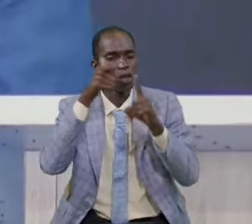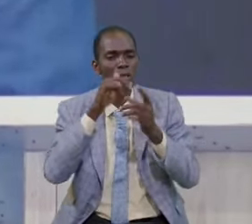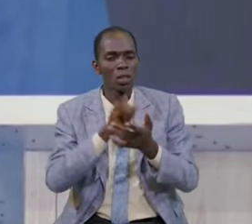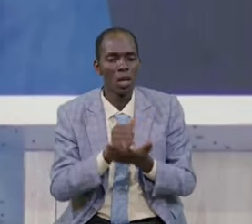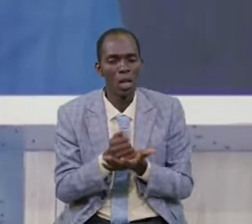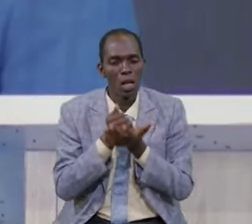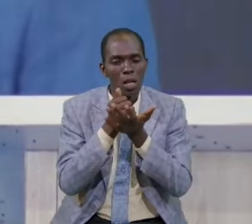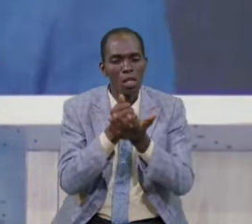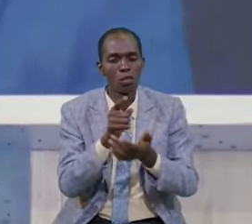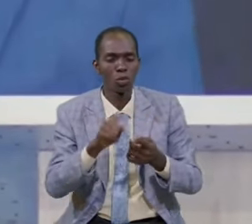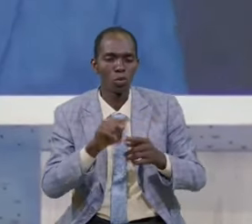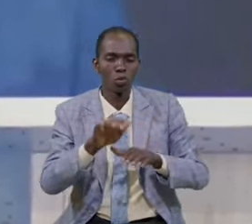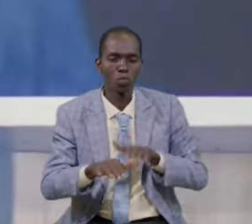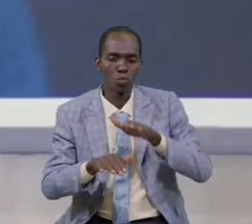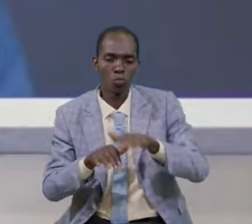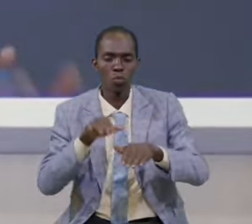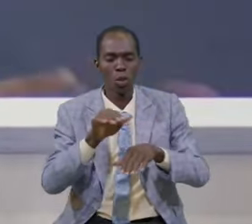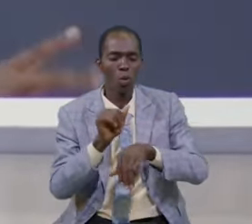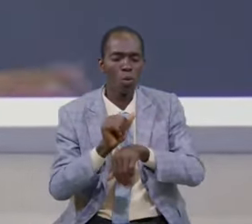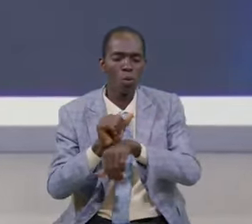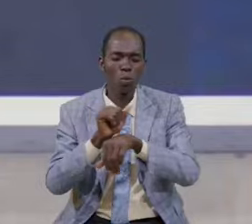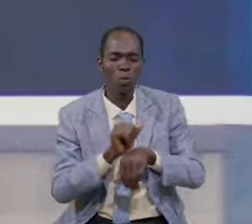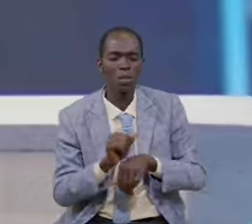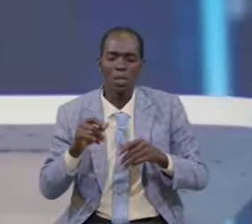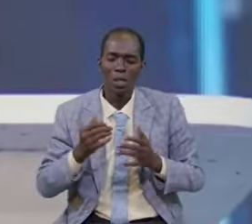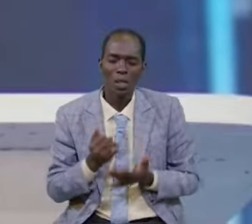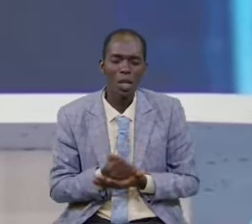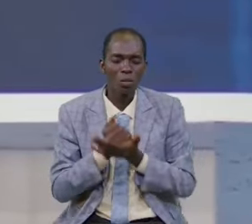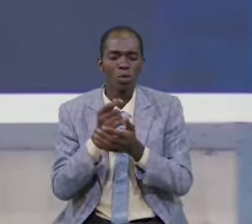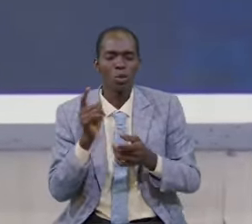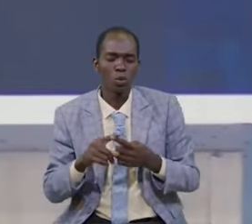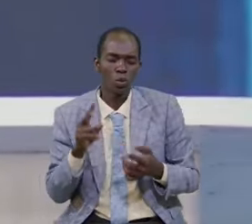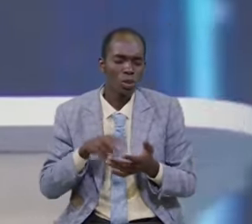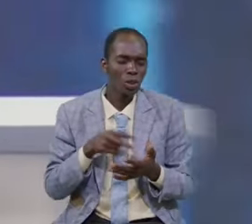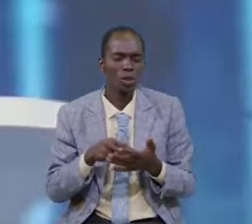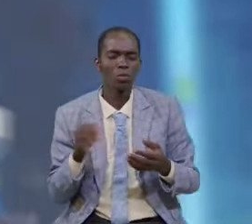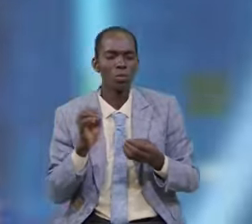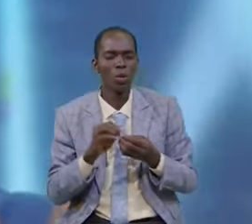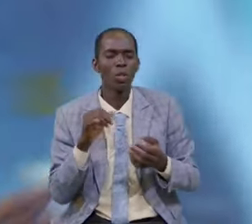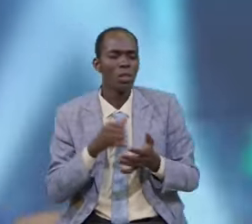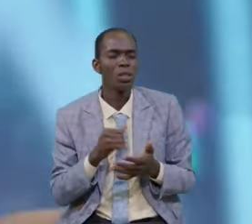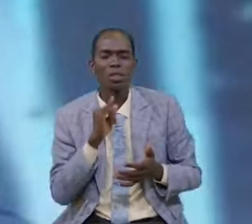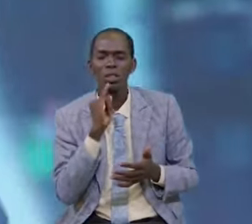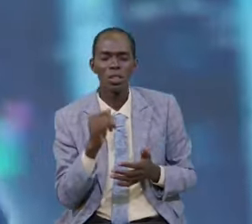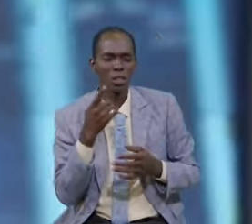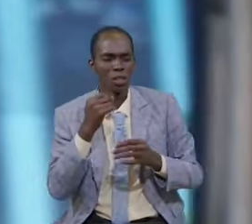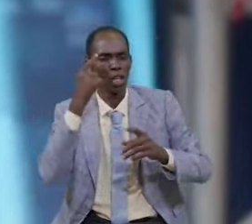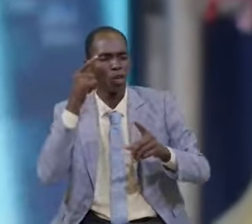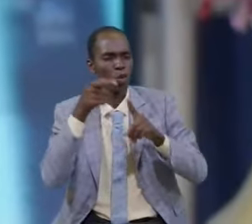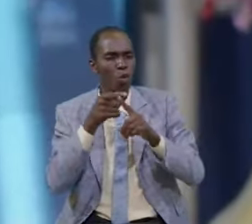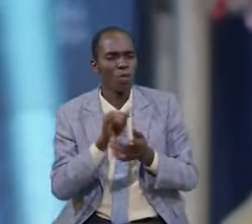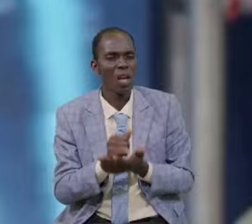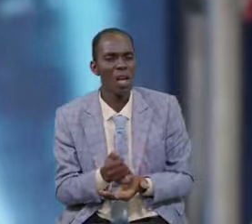C'est l'objectif qui te fait lire. C'est l'objectif qui te fait faire des recherches. C'est l'objectif qui te